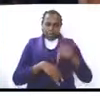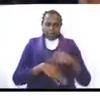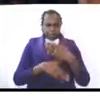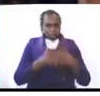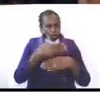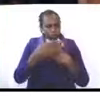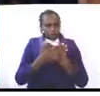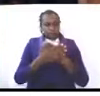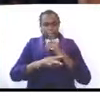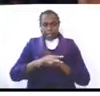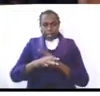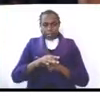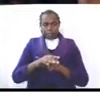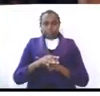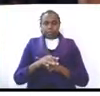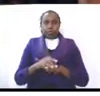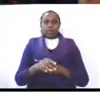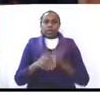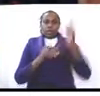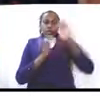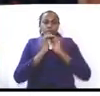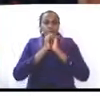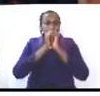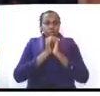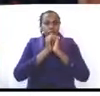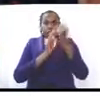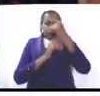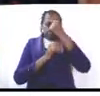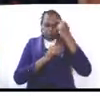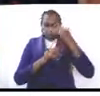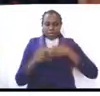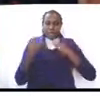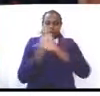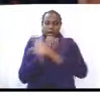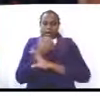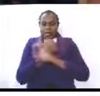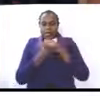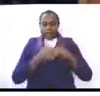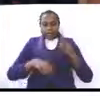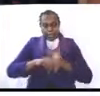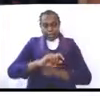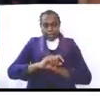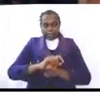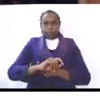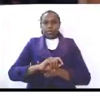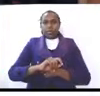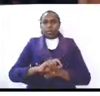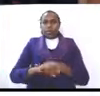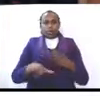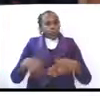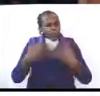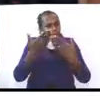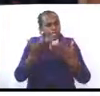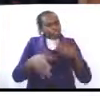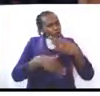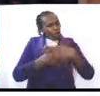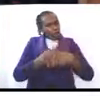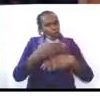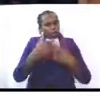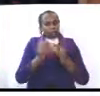wote. Baba twakuabudu na twakushukuru kwa sababu ya nchi yetu kwa wakati huu. Twakuletea